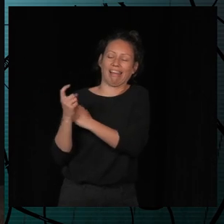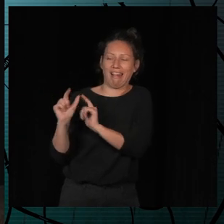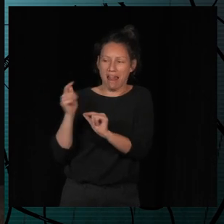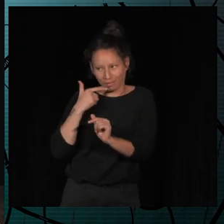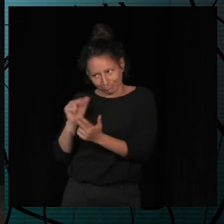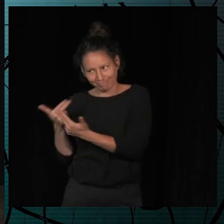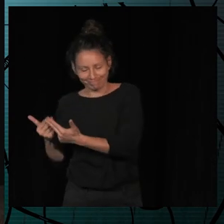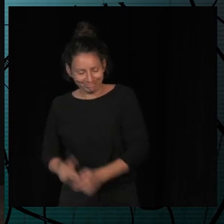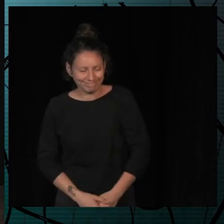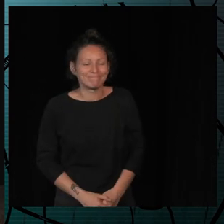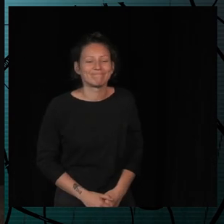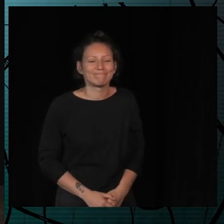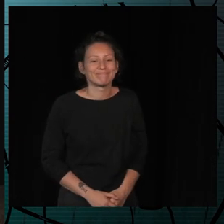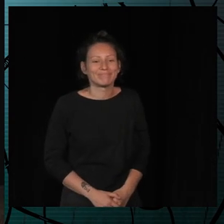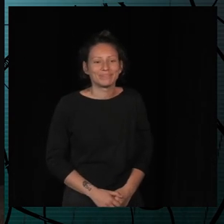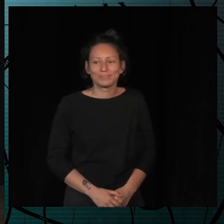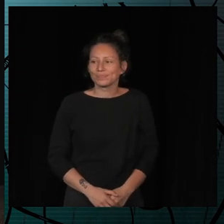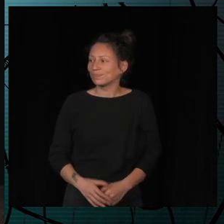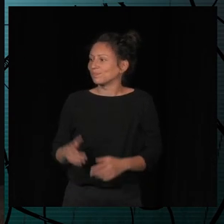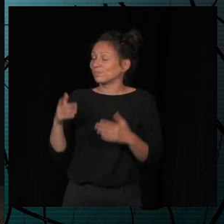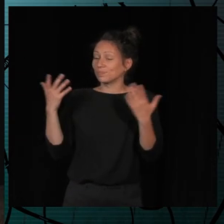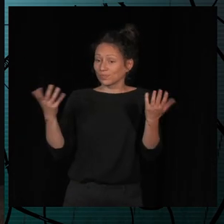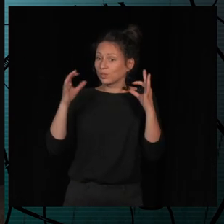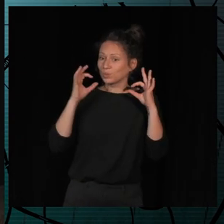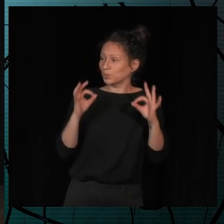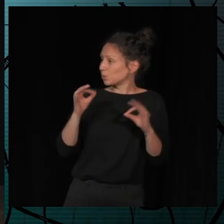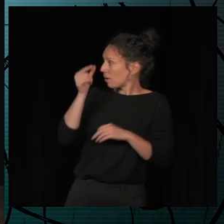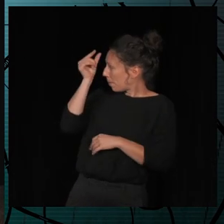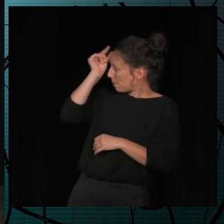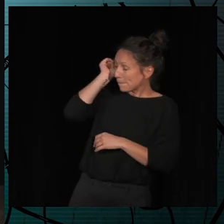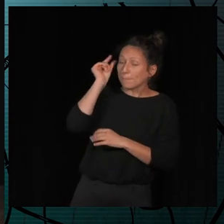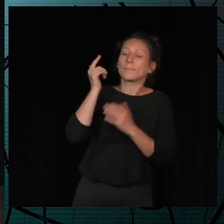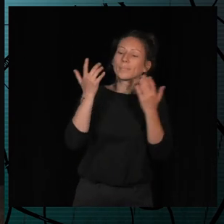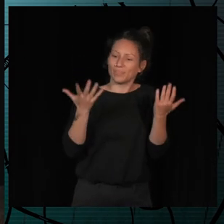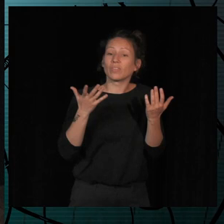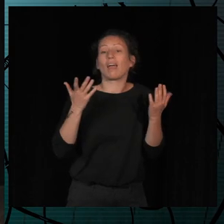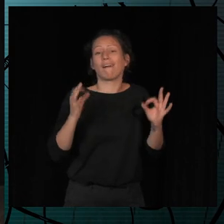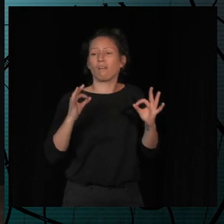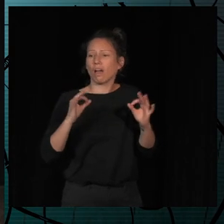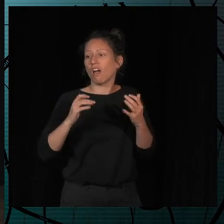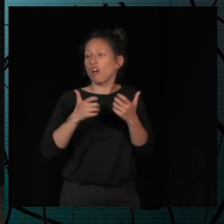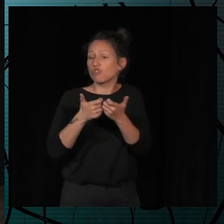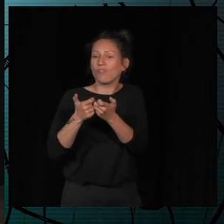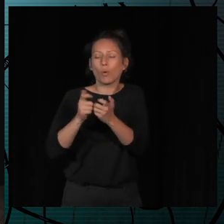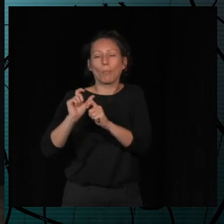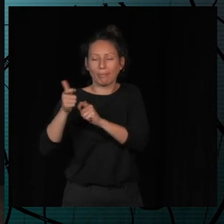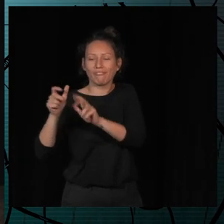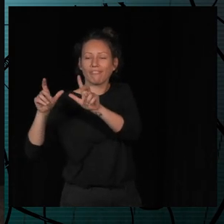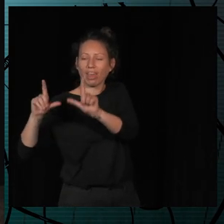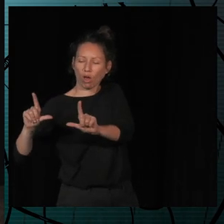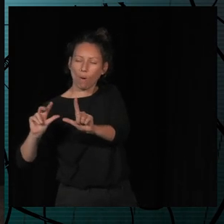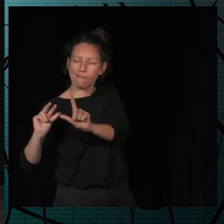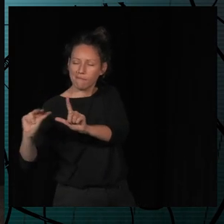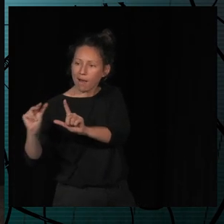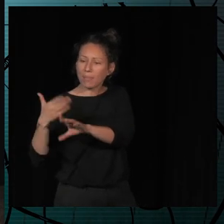on on glisse doucement vers la question des jeux vidéos et on va pas on va continuer à parler des écrans mais je voulais juste poser une question